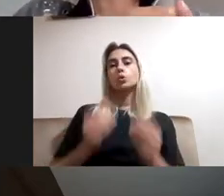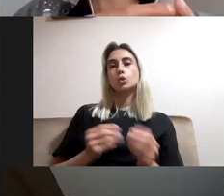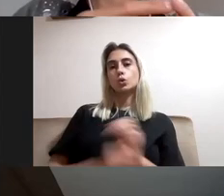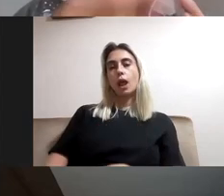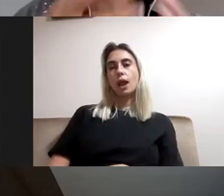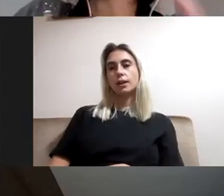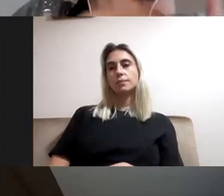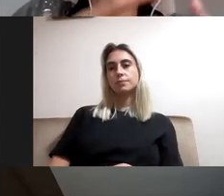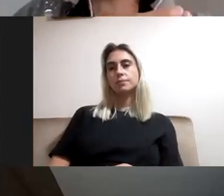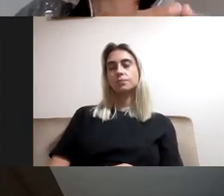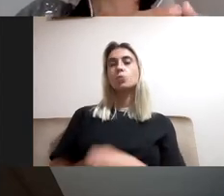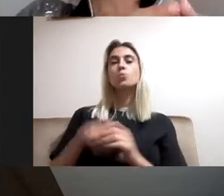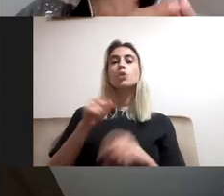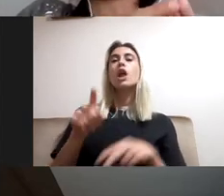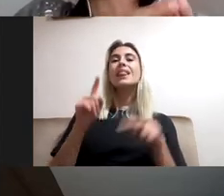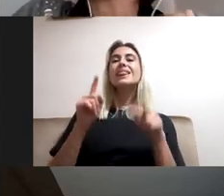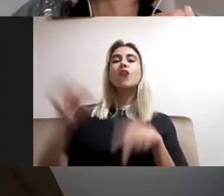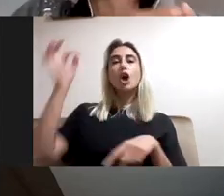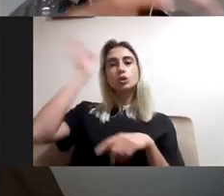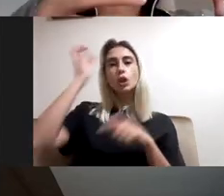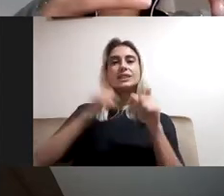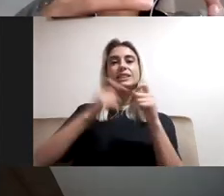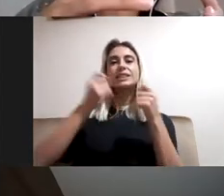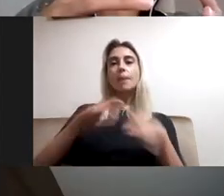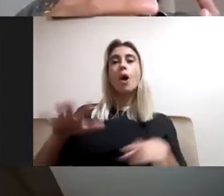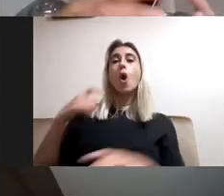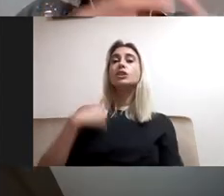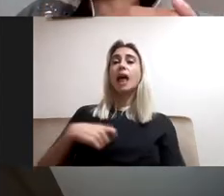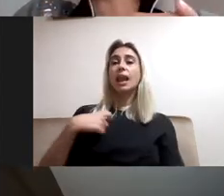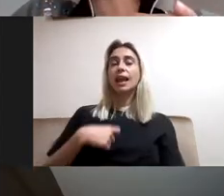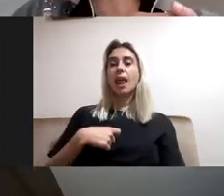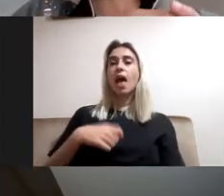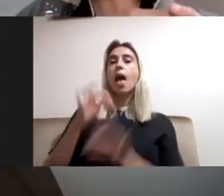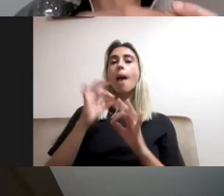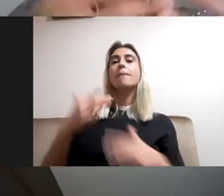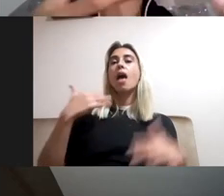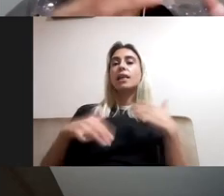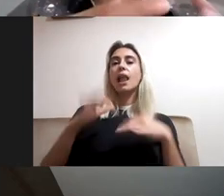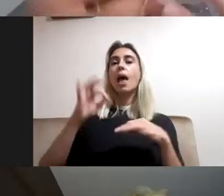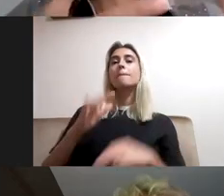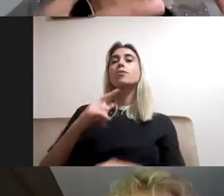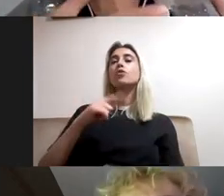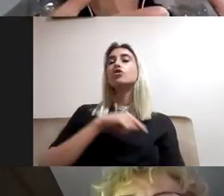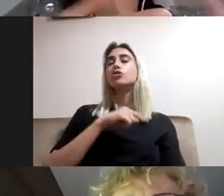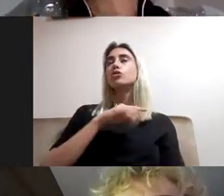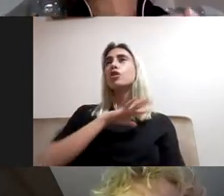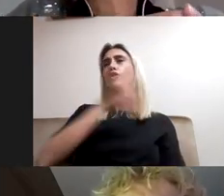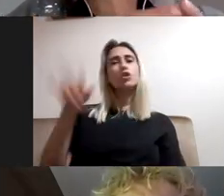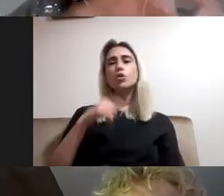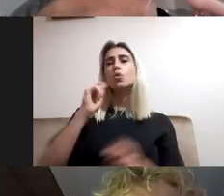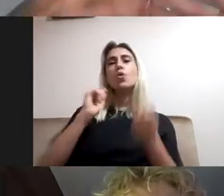Çünkü bu navigasyon sistemlerinin özellikle hem engellilerde hem de normal, yani her kullanıcı